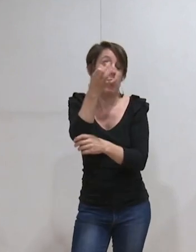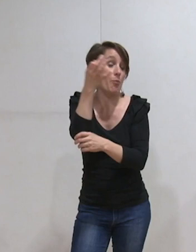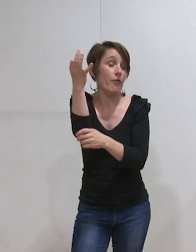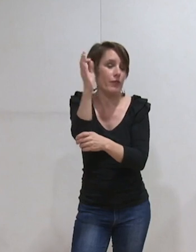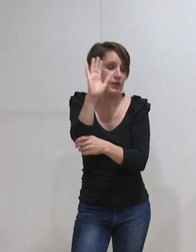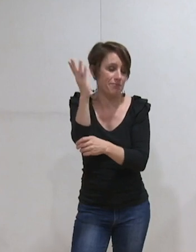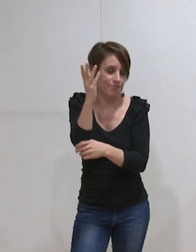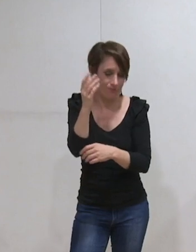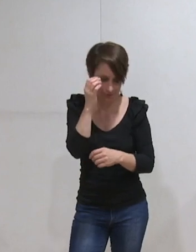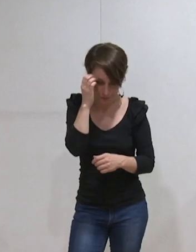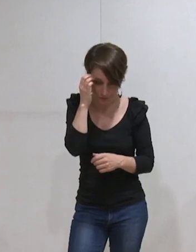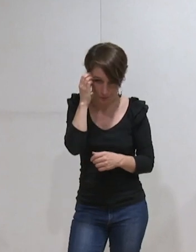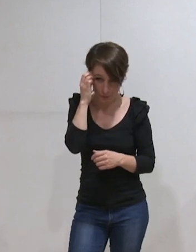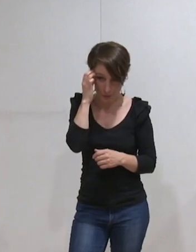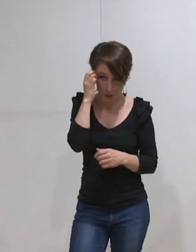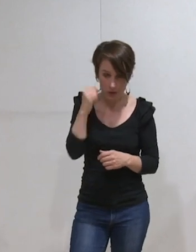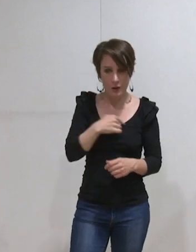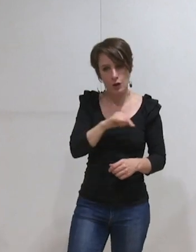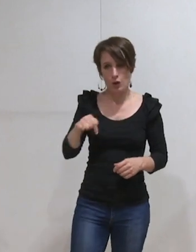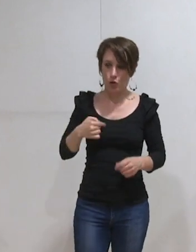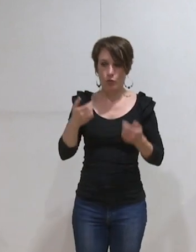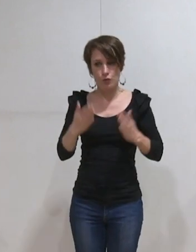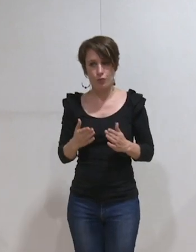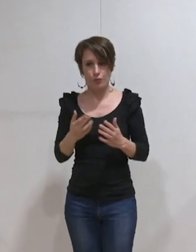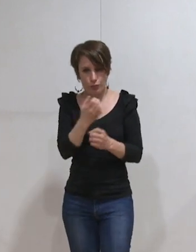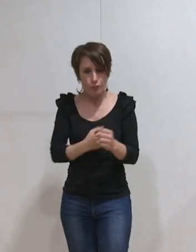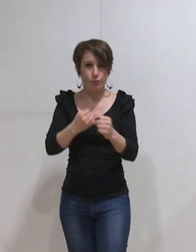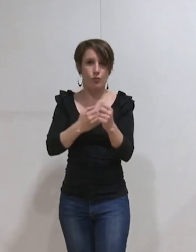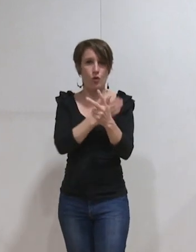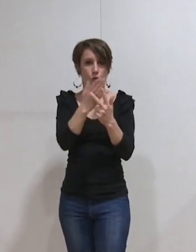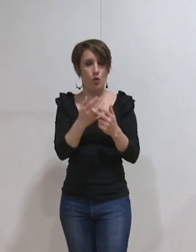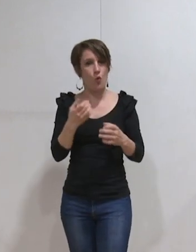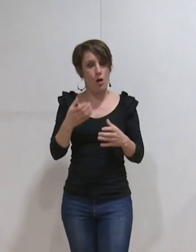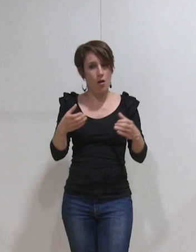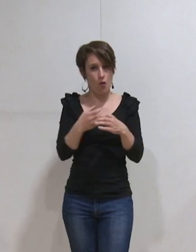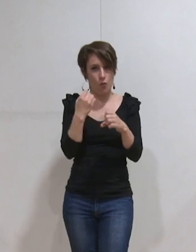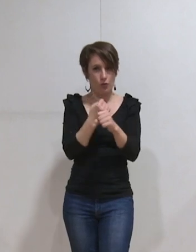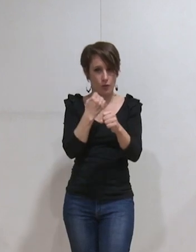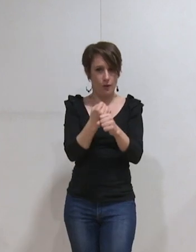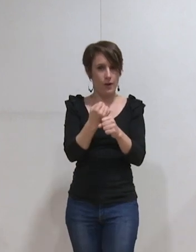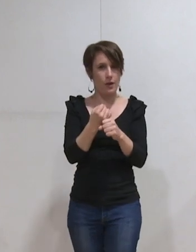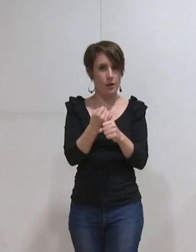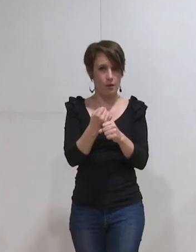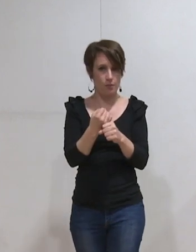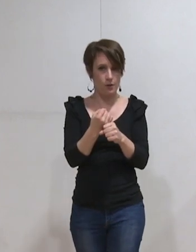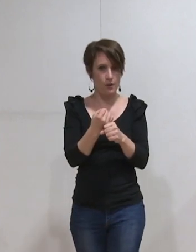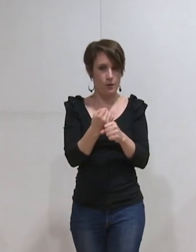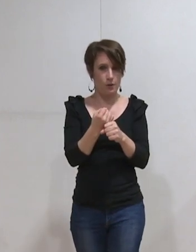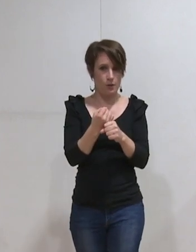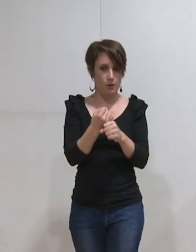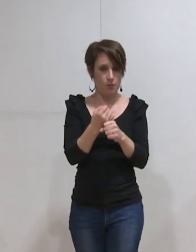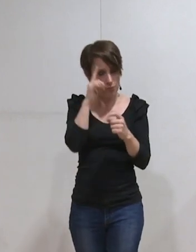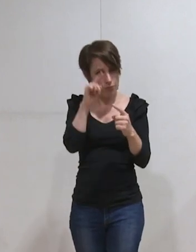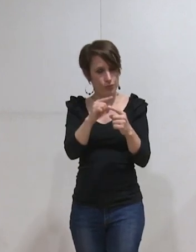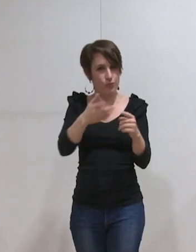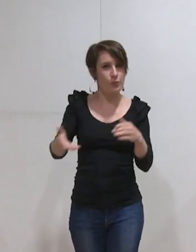nous avons décidé de constituer trois groupes de travail à travers le mouvement associatif deux groupes qui se